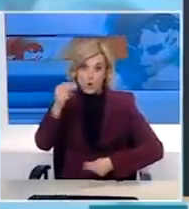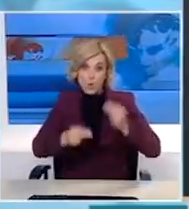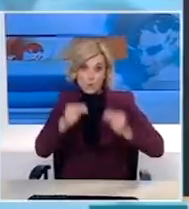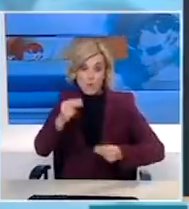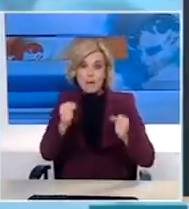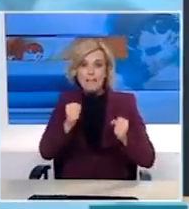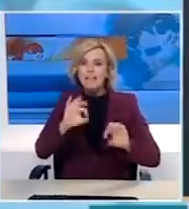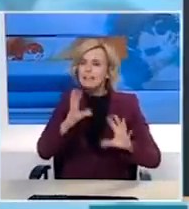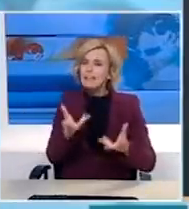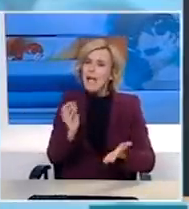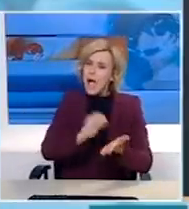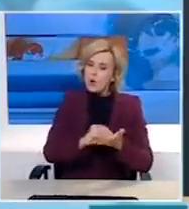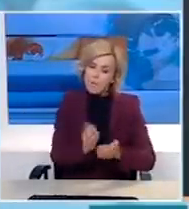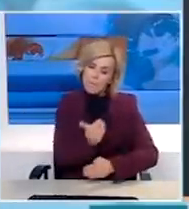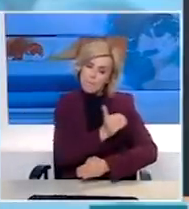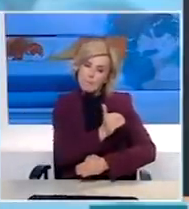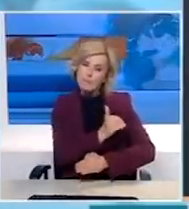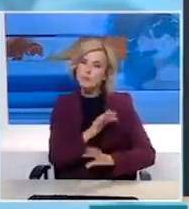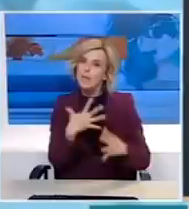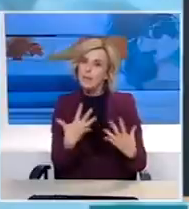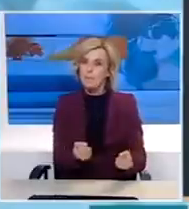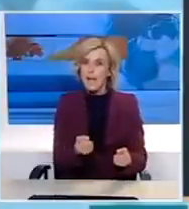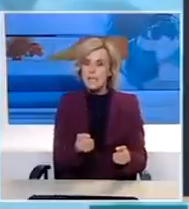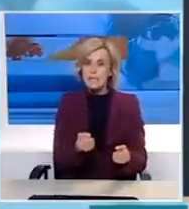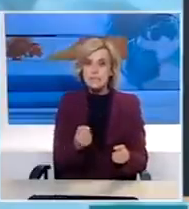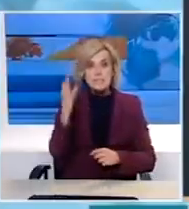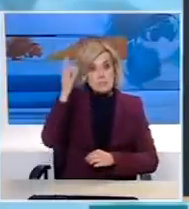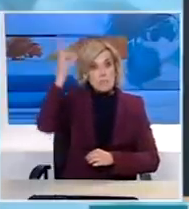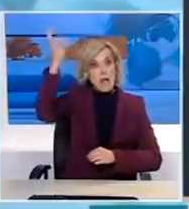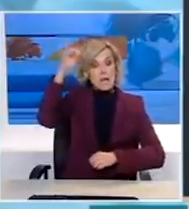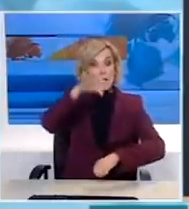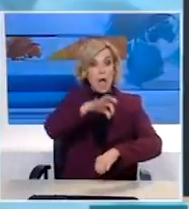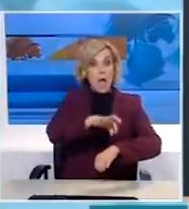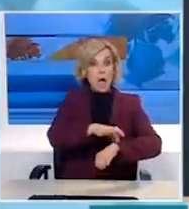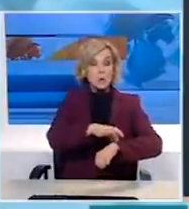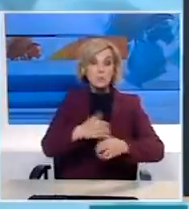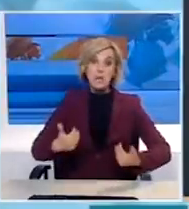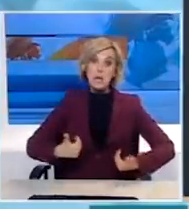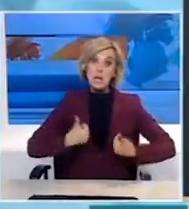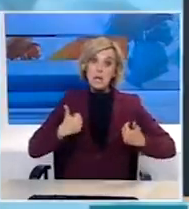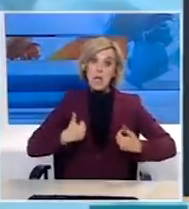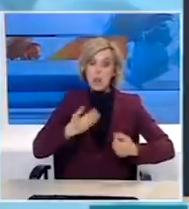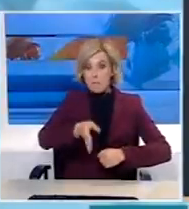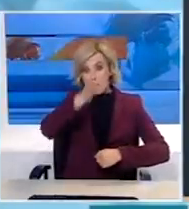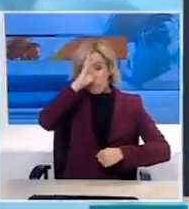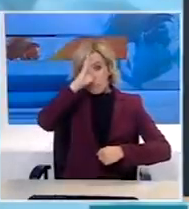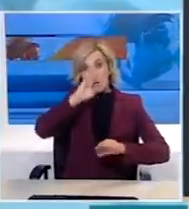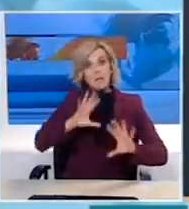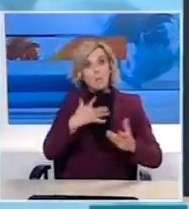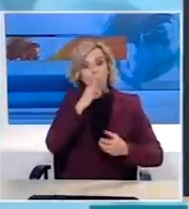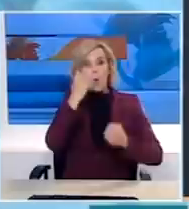τι άλλο υπάρχει και νοσούν καμιά φορά ευτυχώς σπάνια νέοι άνθρωποι και αυτοί οι νέοι άνθρωποι να νοσούν